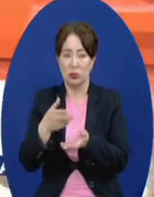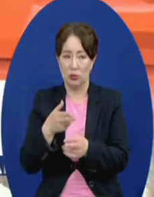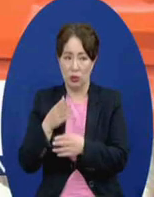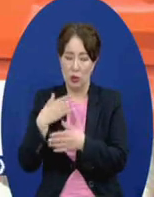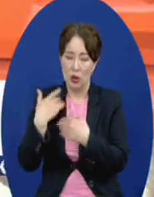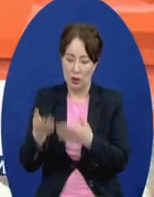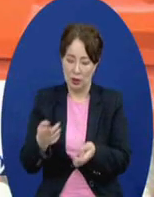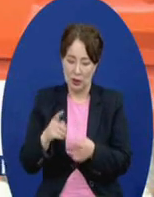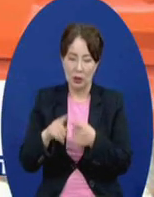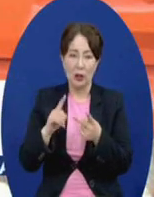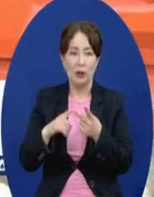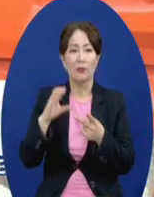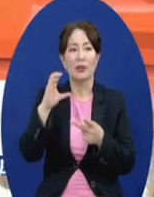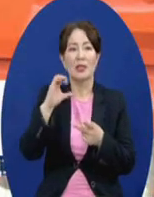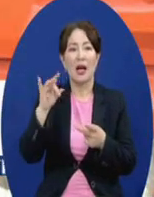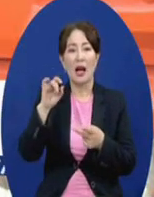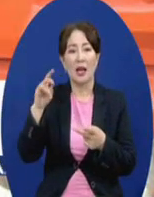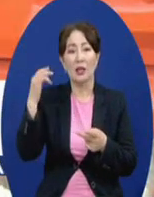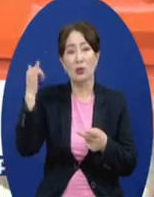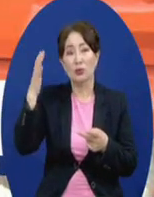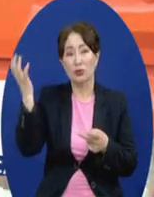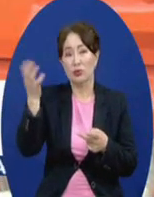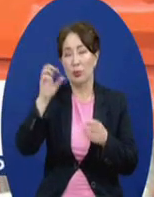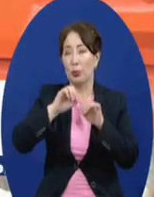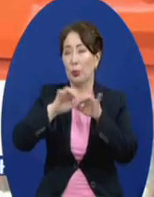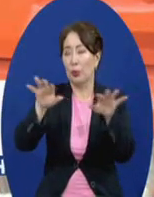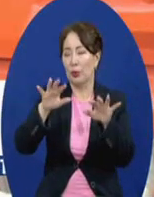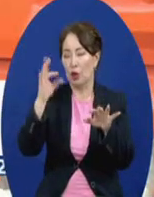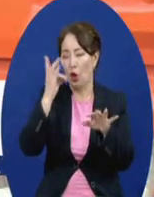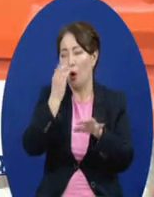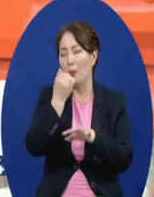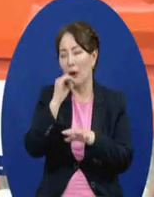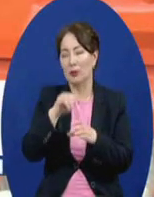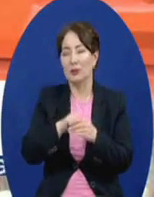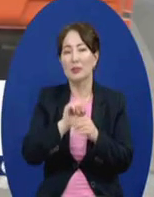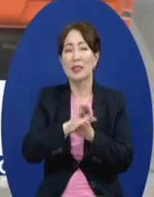Саарл ус бас агаар чигшүүл ногоон байгууламжаар цэцдэг.